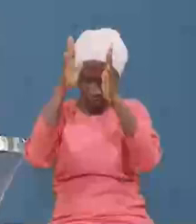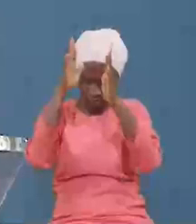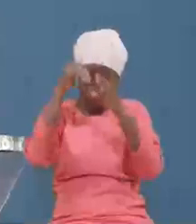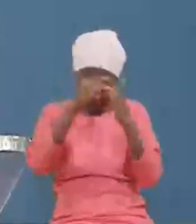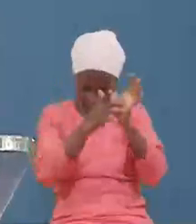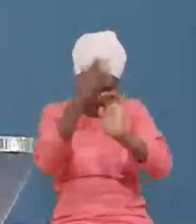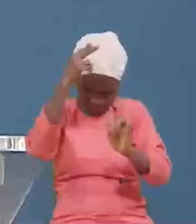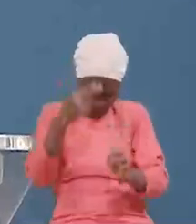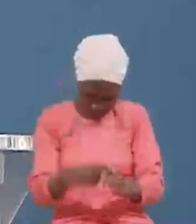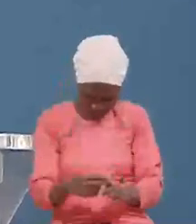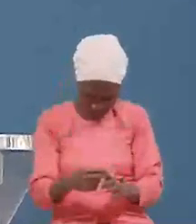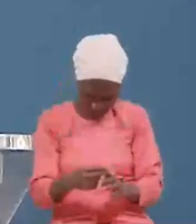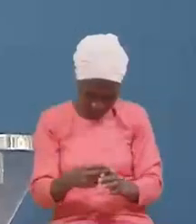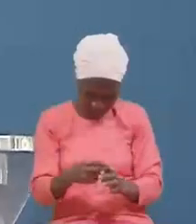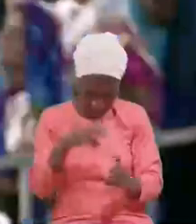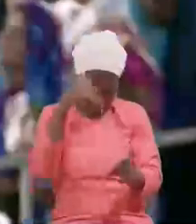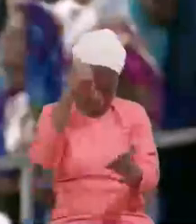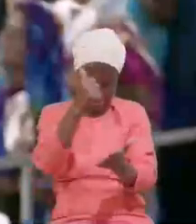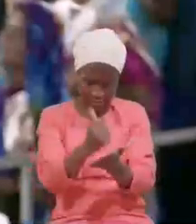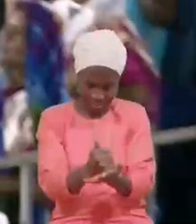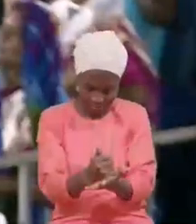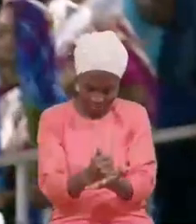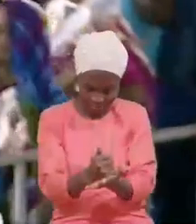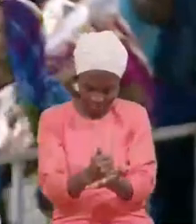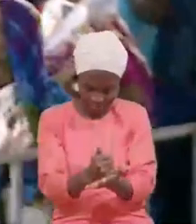Père, au nom de Jésus,